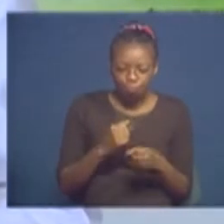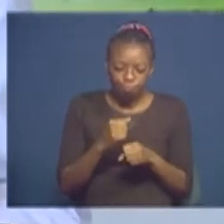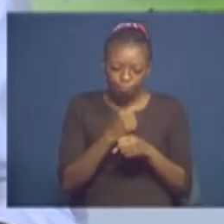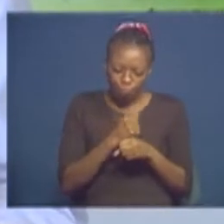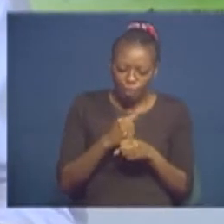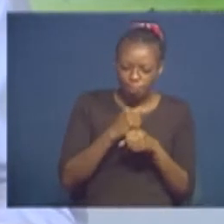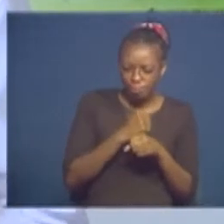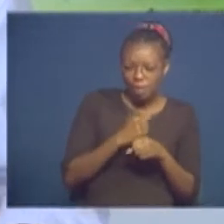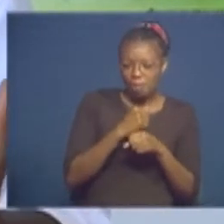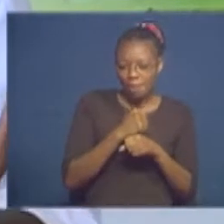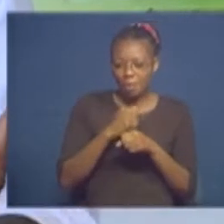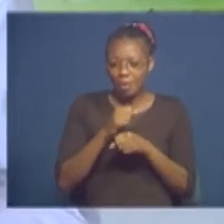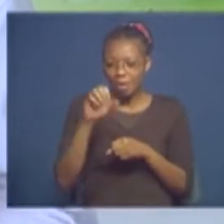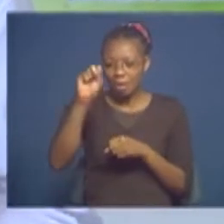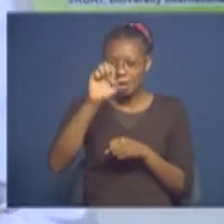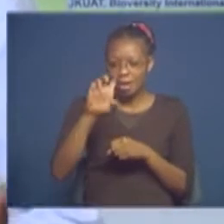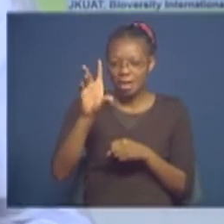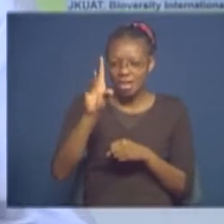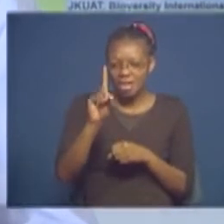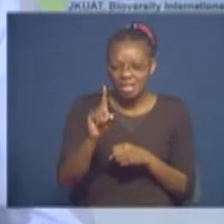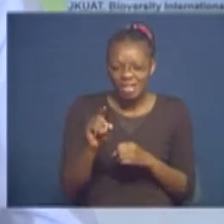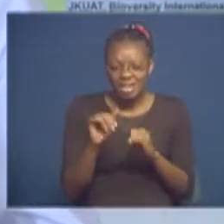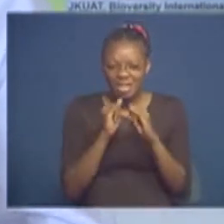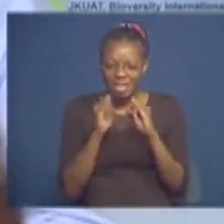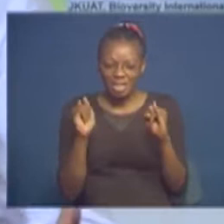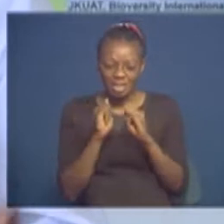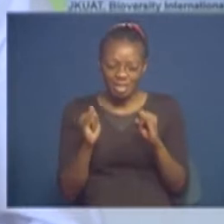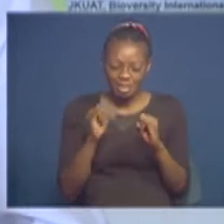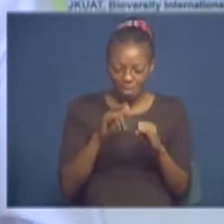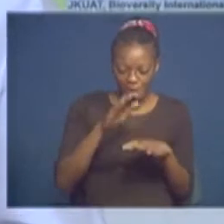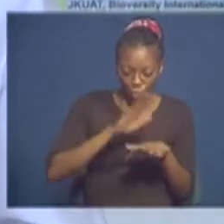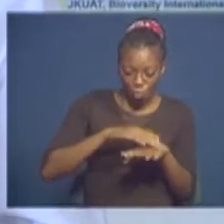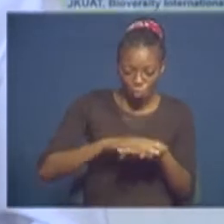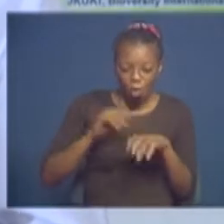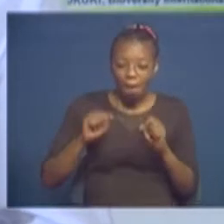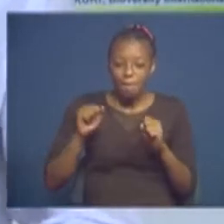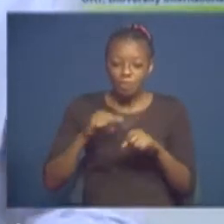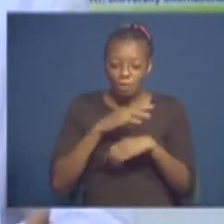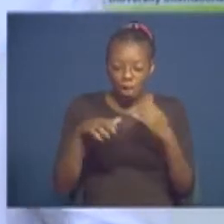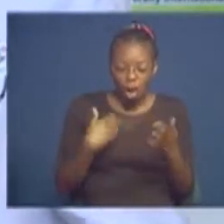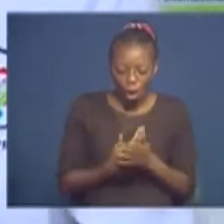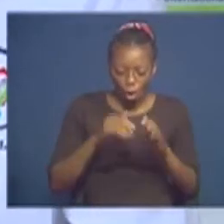tumetengeneza hali mbegu zile ambazo zinaweza tumika na hata